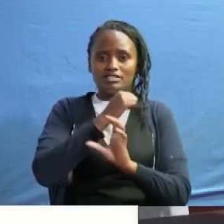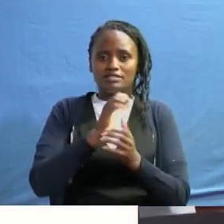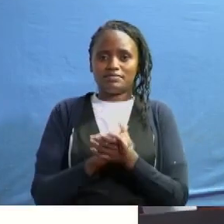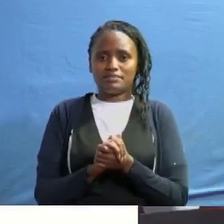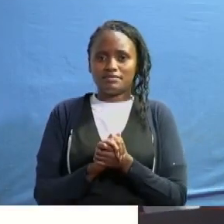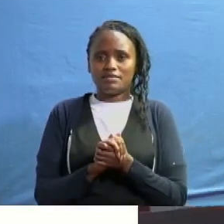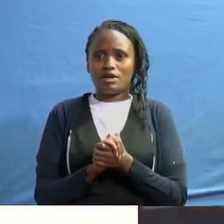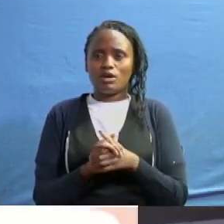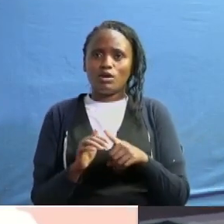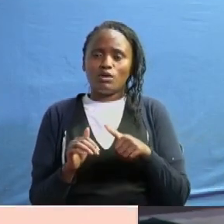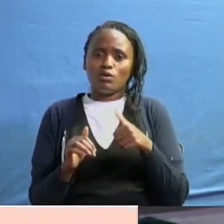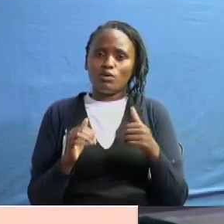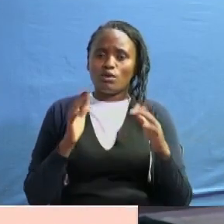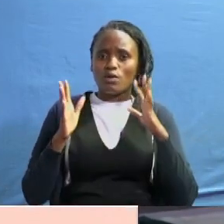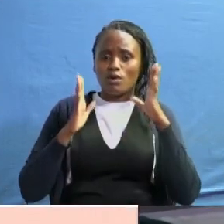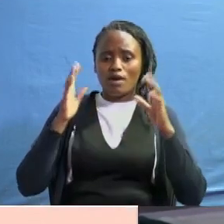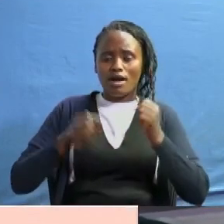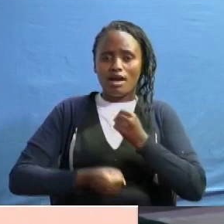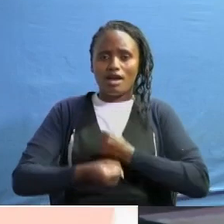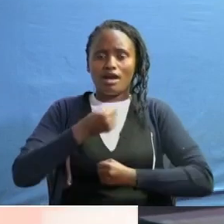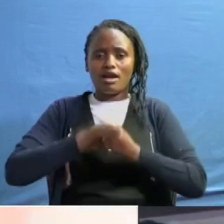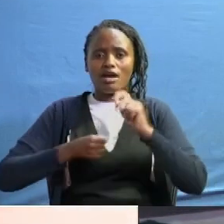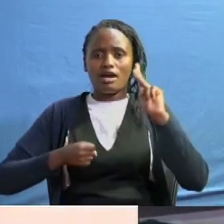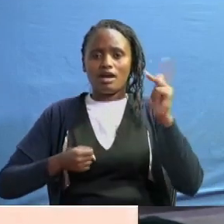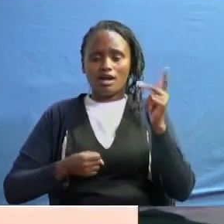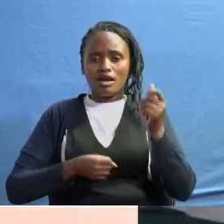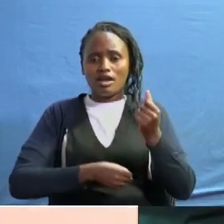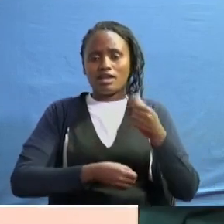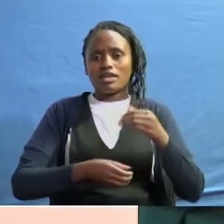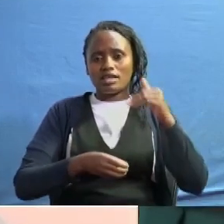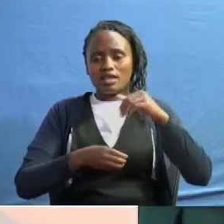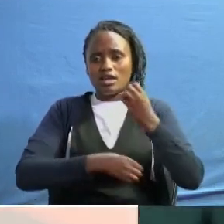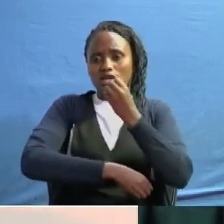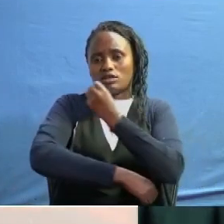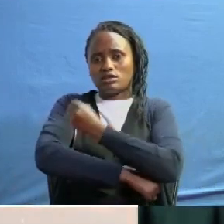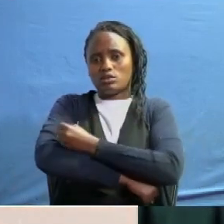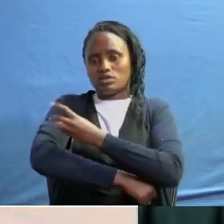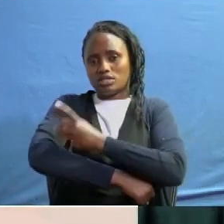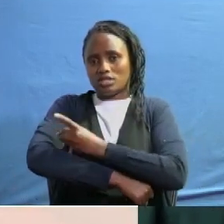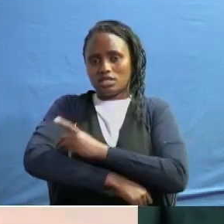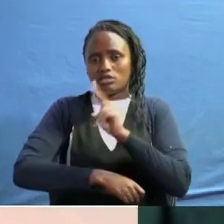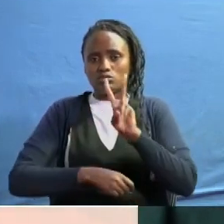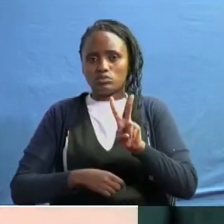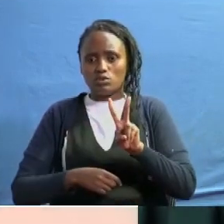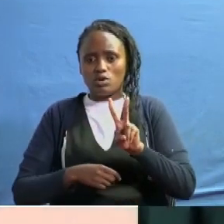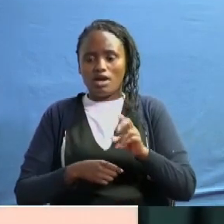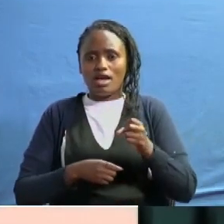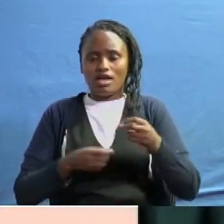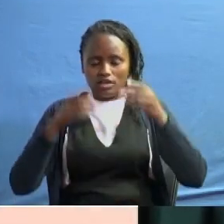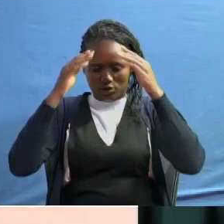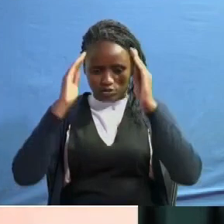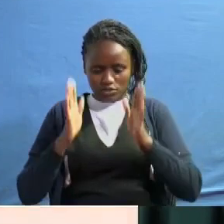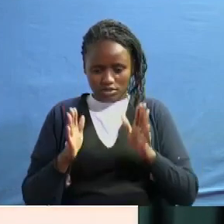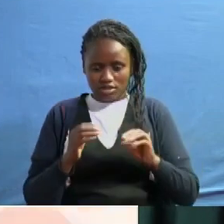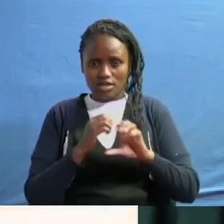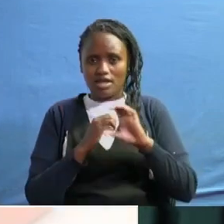Huku tamasha la kitaifa la kuigiza la Kenya likiingia siku ya pili katika chuo kikuu cha Embu, wanafunzi kutoka shule mbalimbali